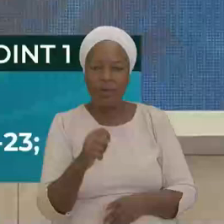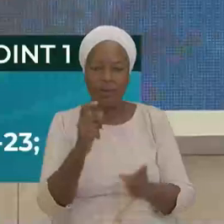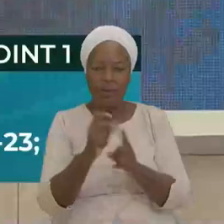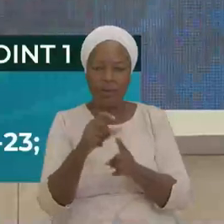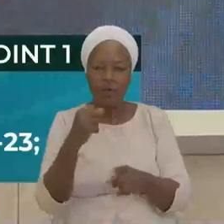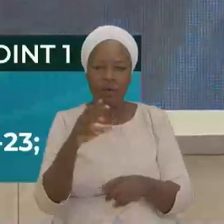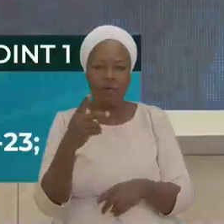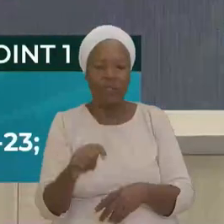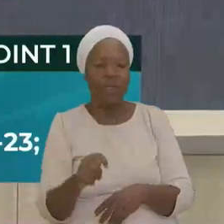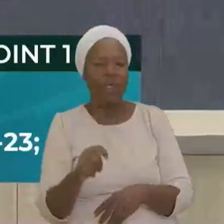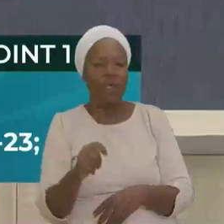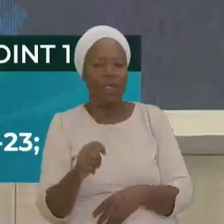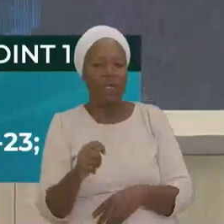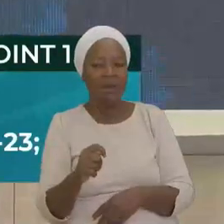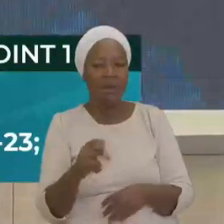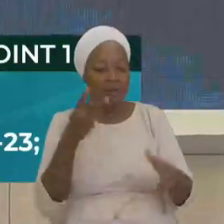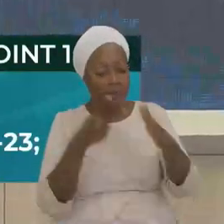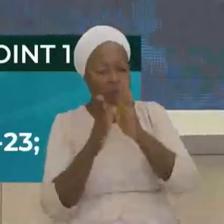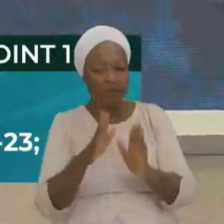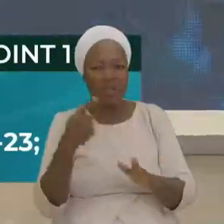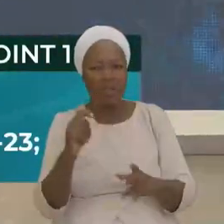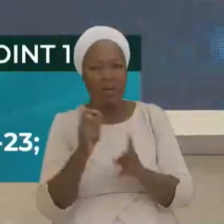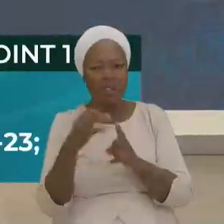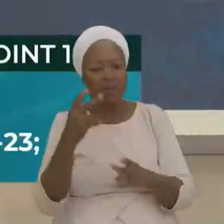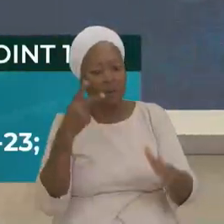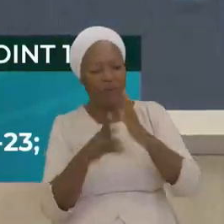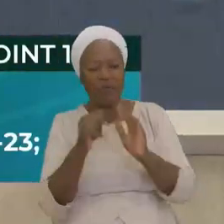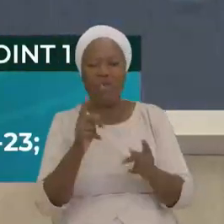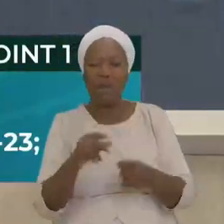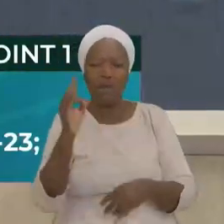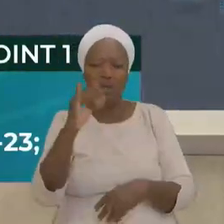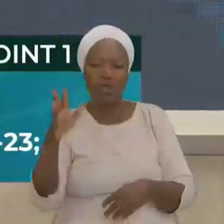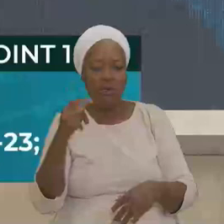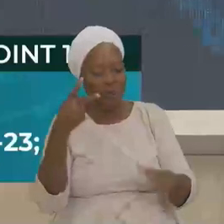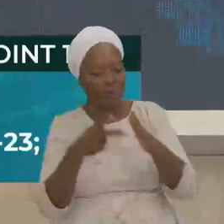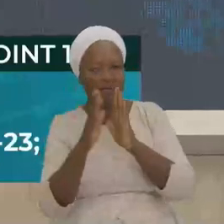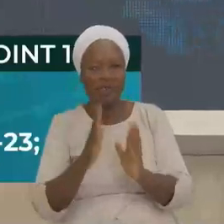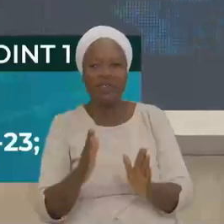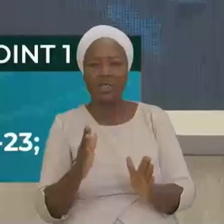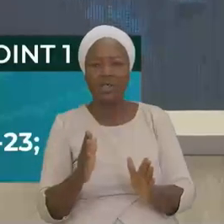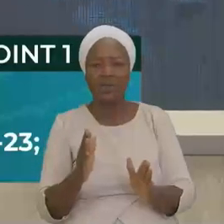Le ministère du prophète, le message du prophète,